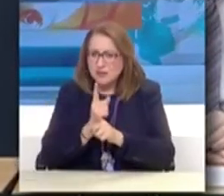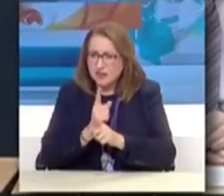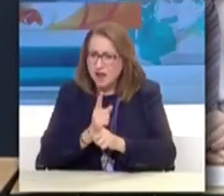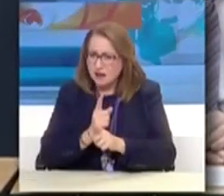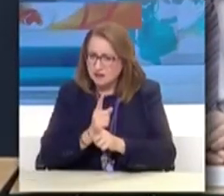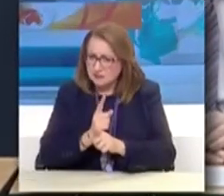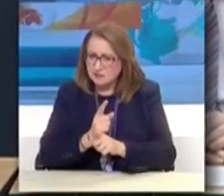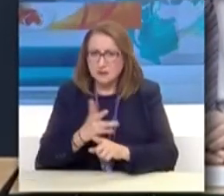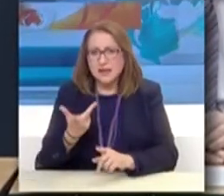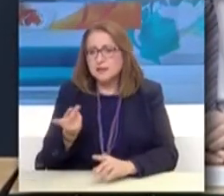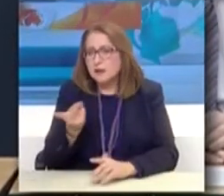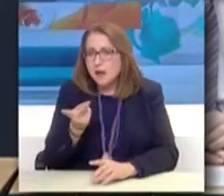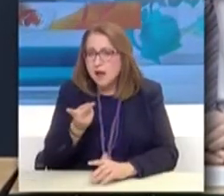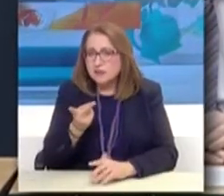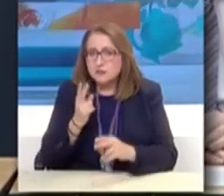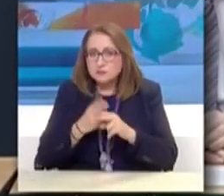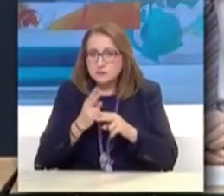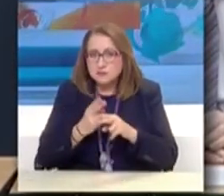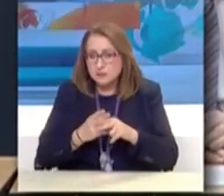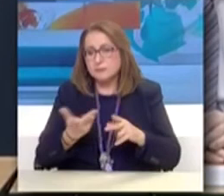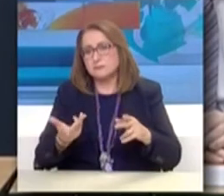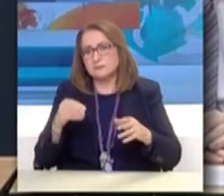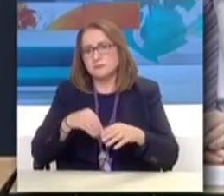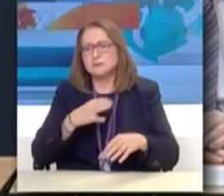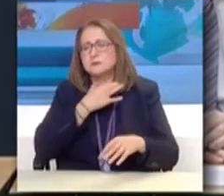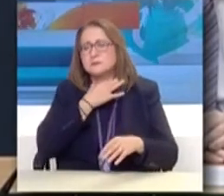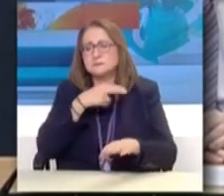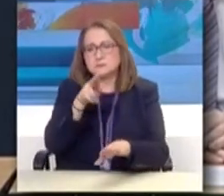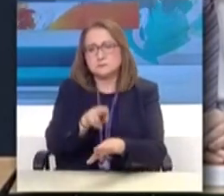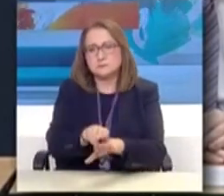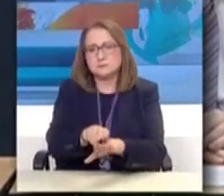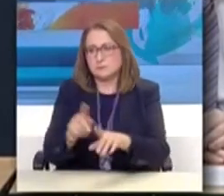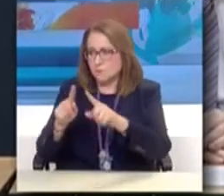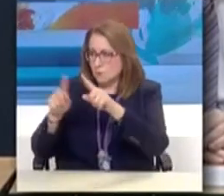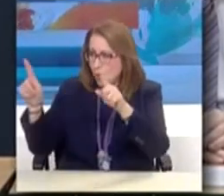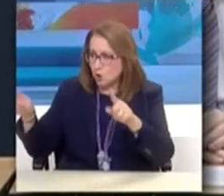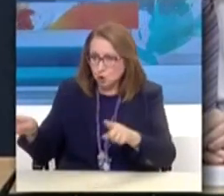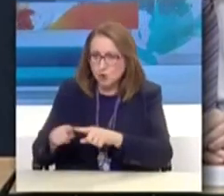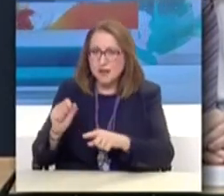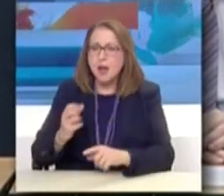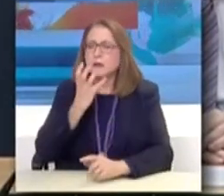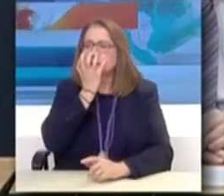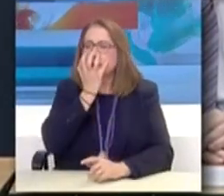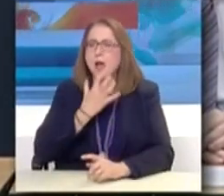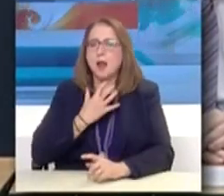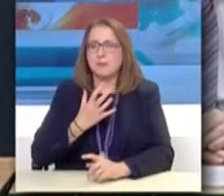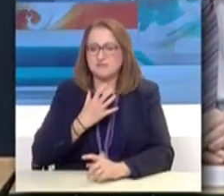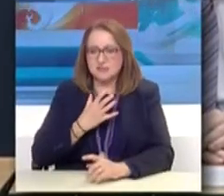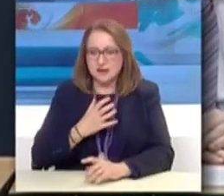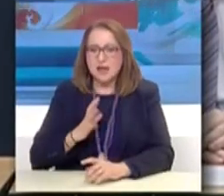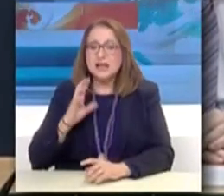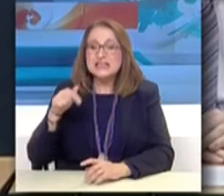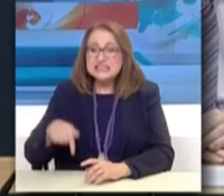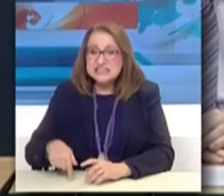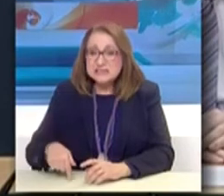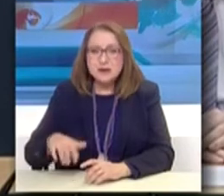ξέρει αυτό, μπορούν να στήσουν ένα κρεβάτι μονάδας για τον κορονοϊό. Πόσα κρεβάτια έχουμε σήμερα